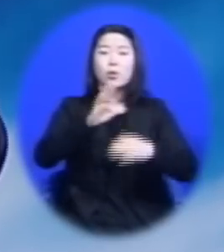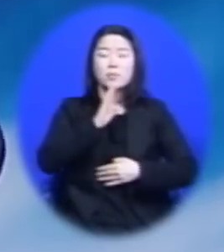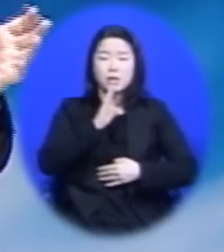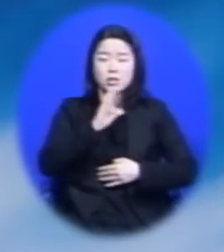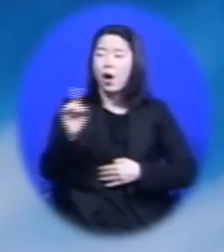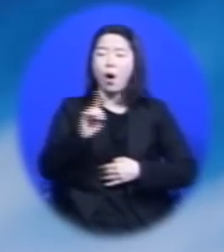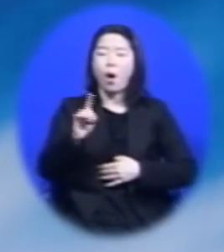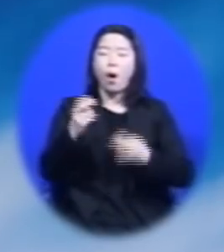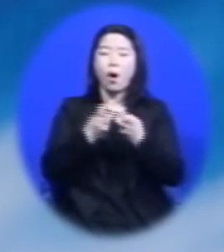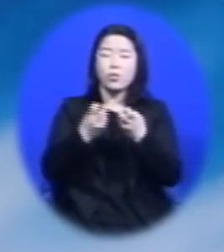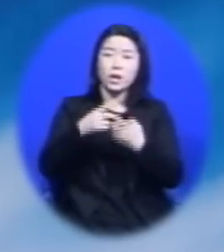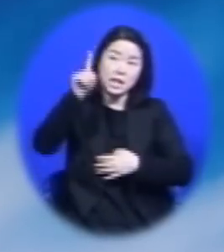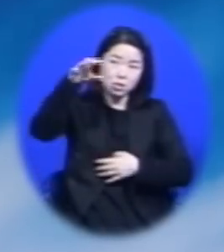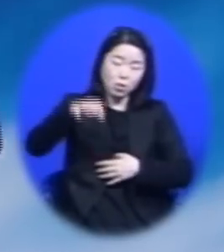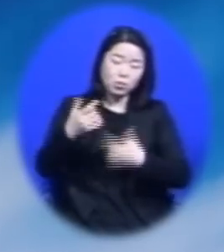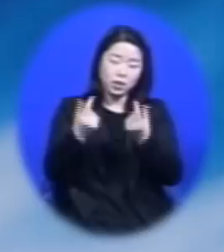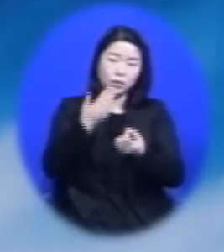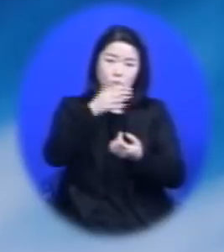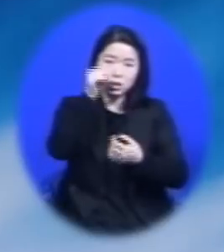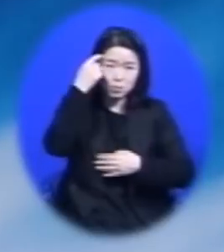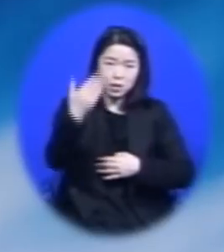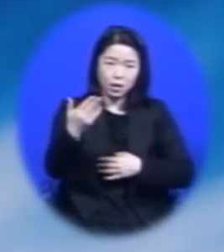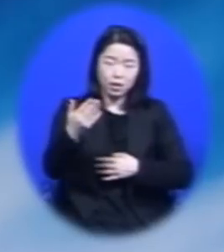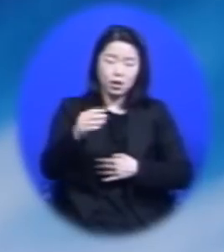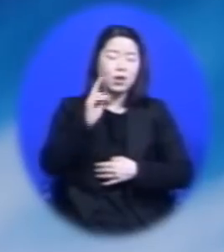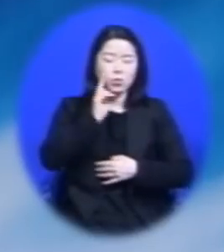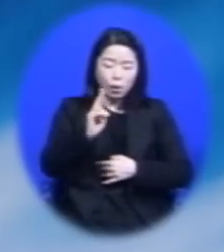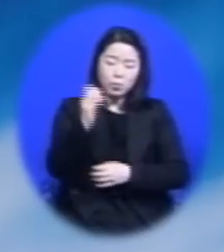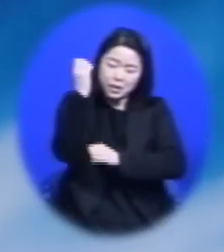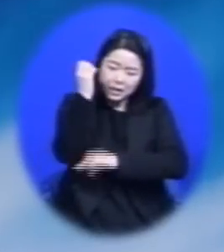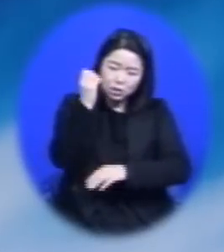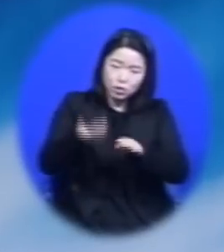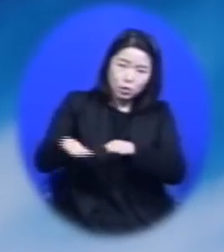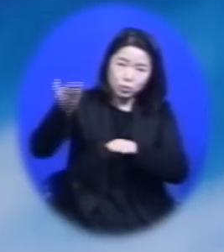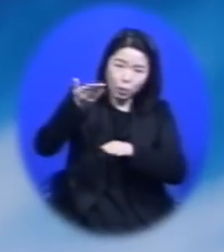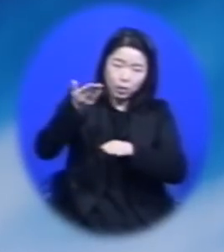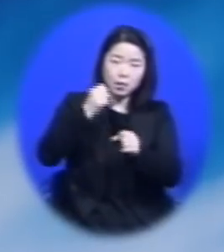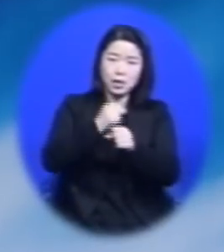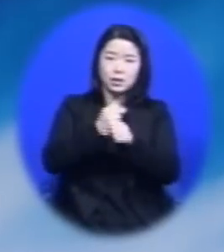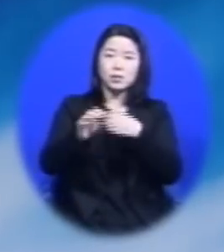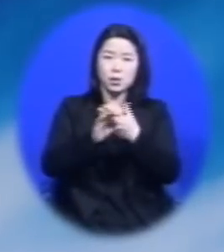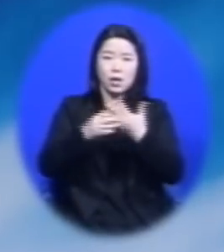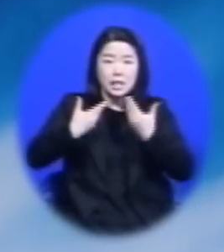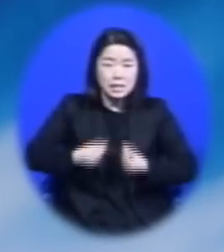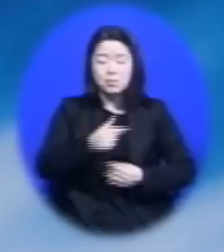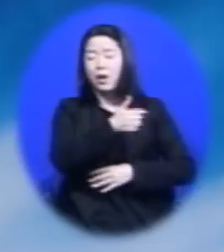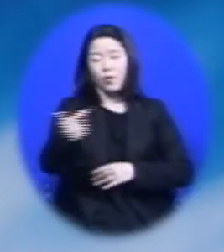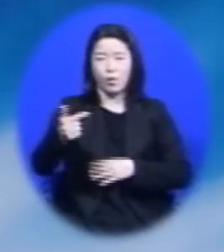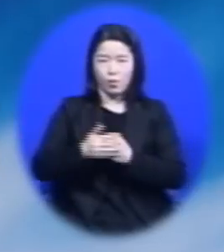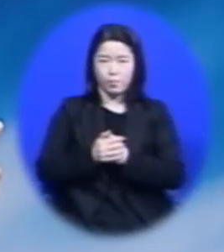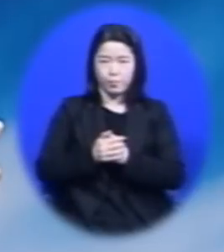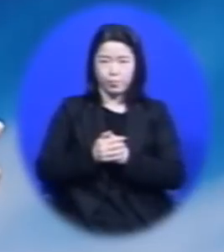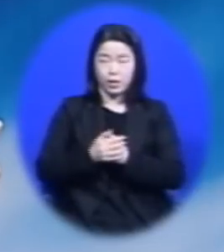어떻게 천국 같을 수 있습니까 너무 기준을 높게 잡으면 실망도 큰 법 아니겠습니까